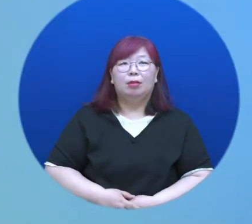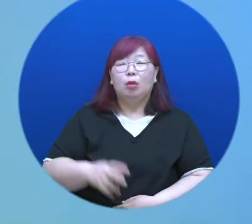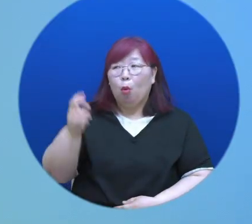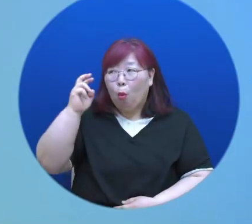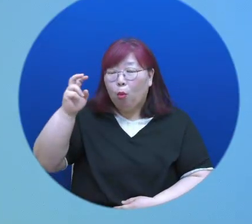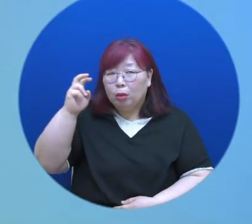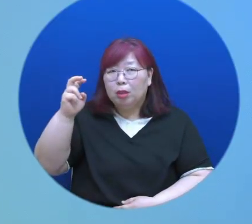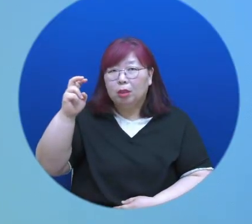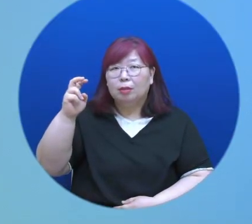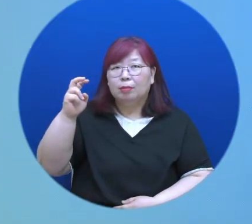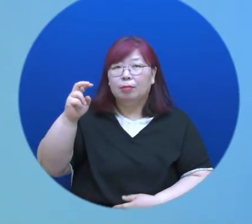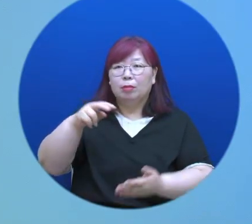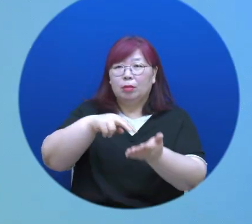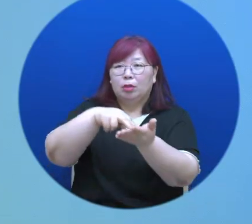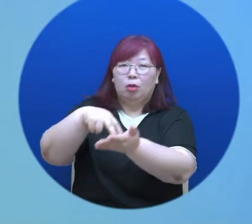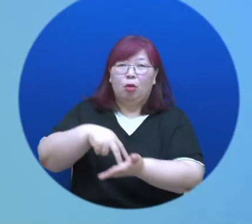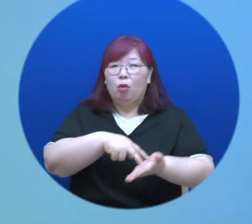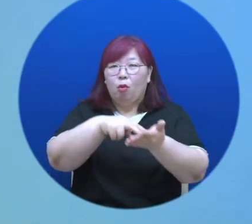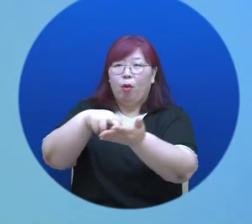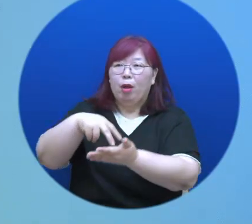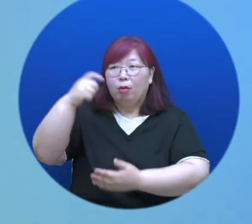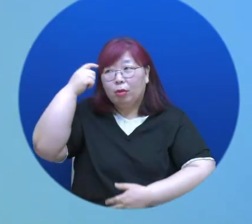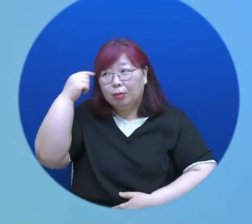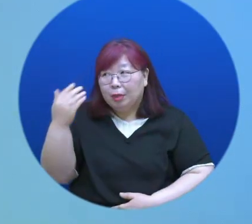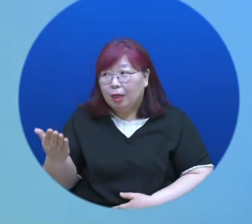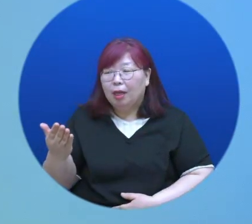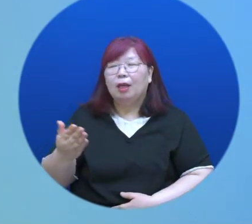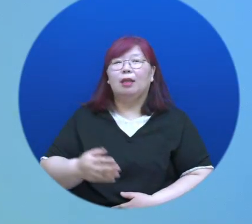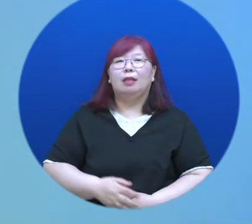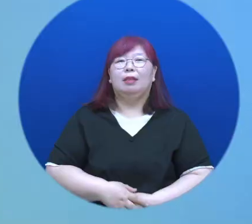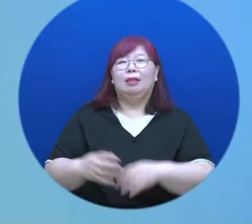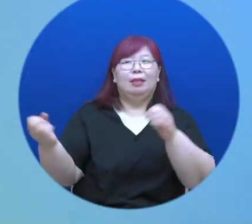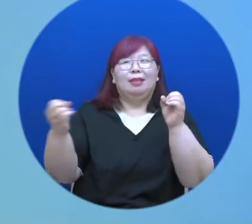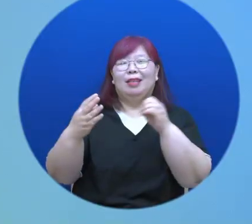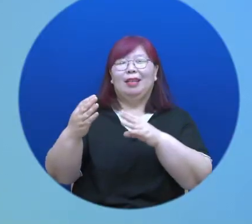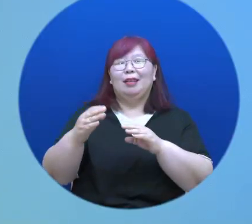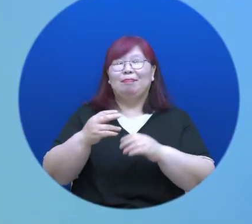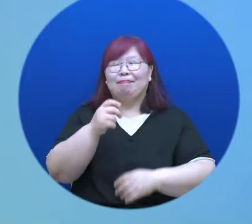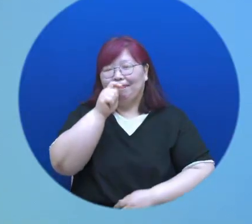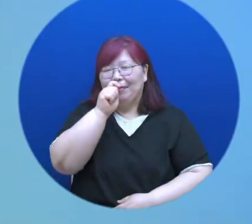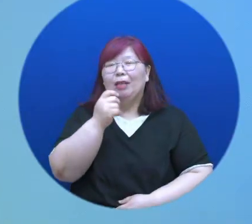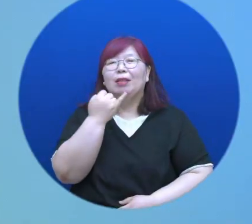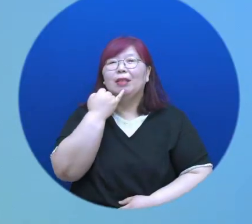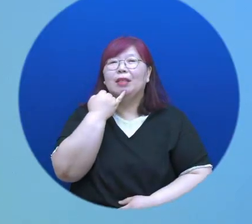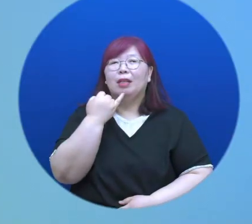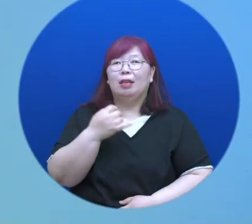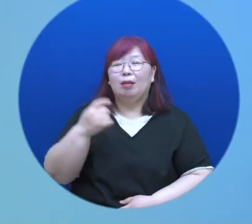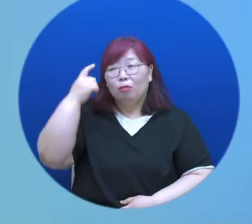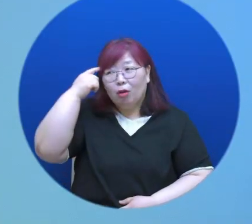혹시 외로우십니까? 대답은 안 하셔도 괜찮아요. 한번 물어보십시오.